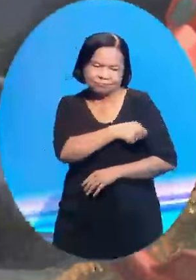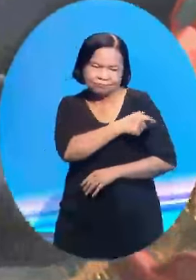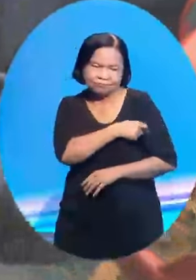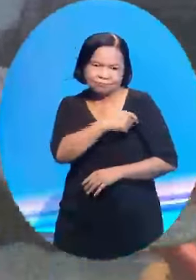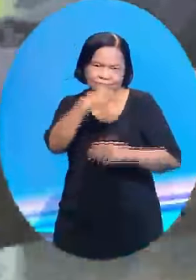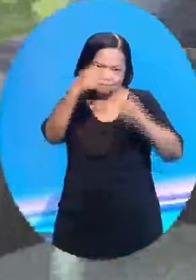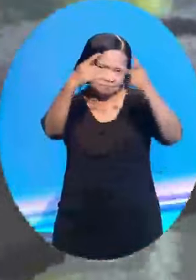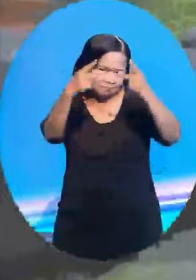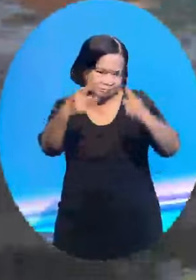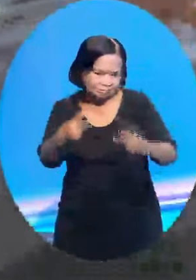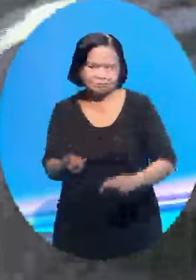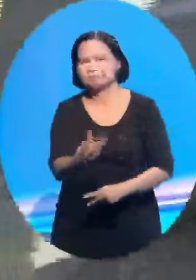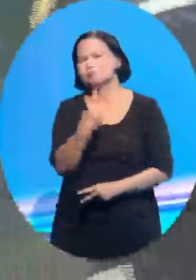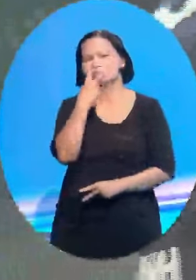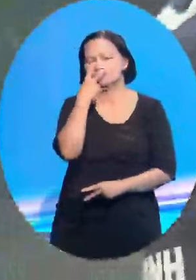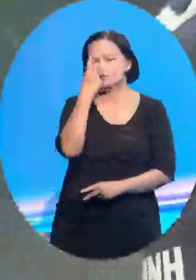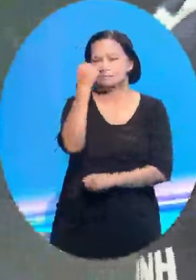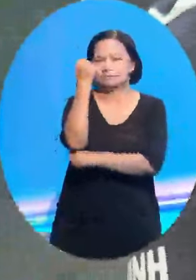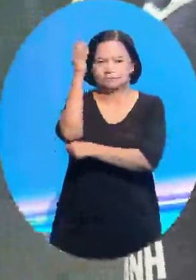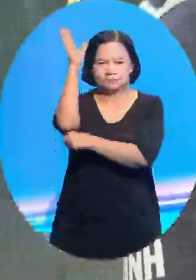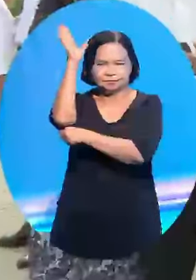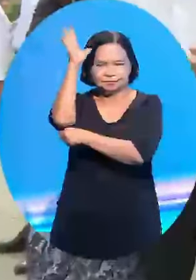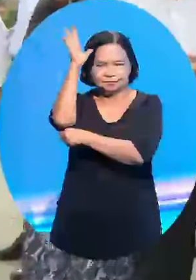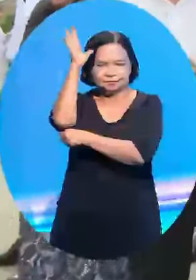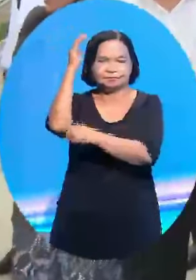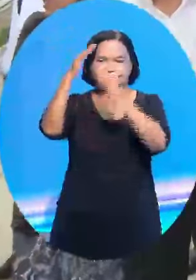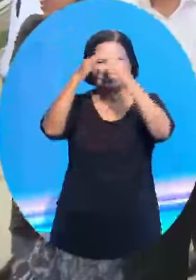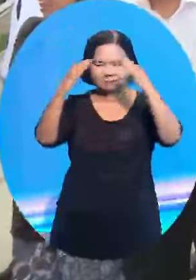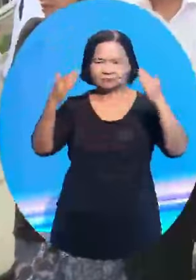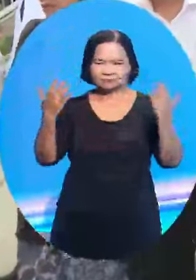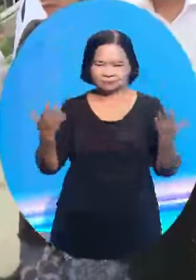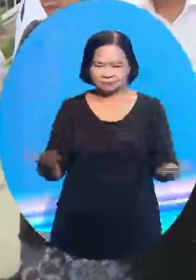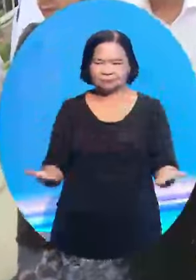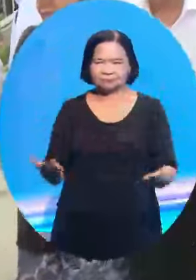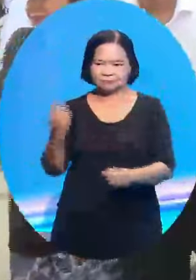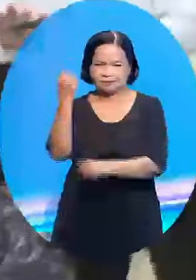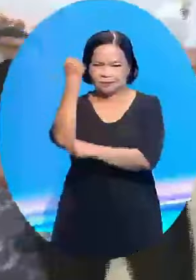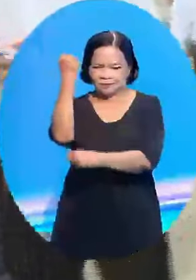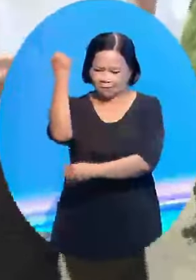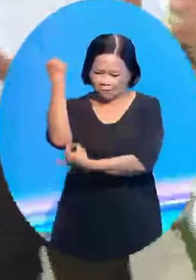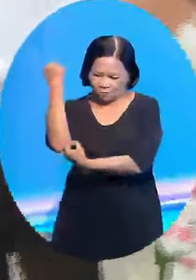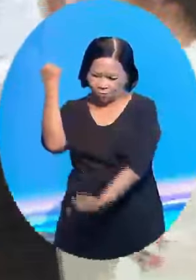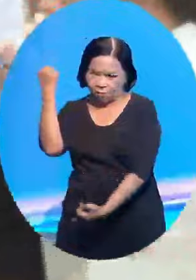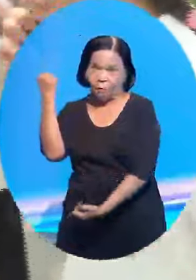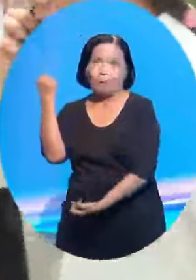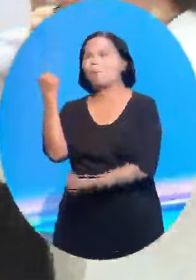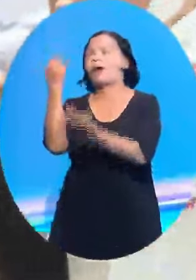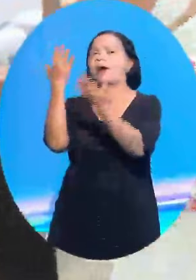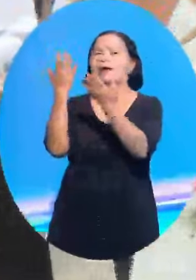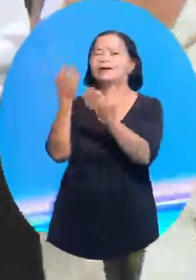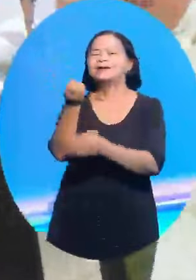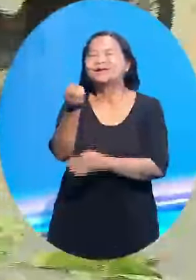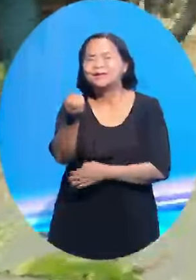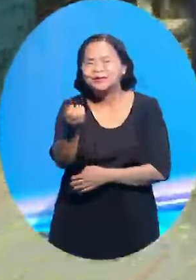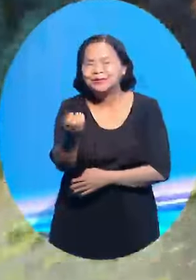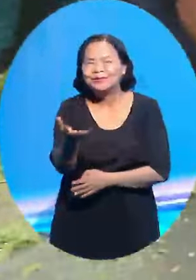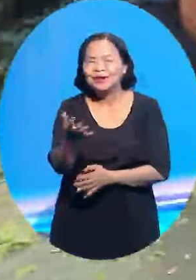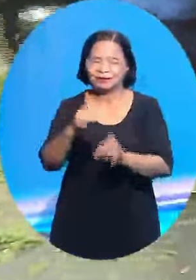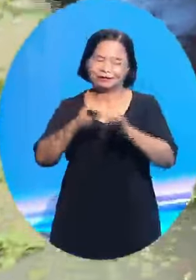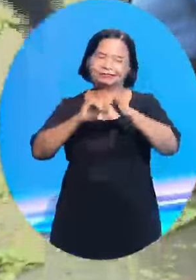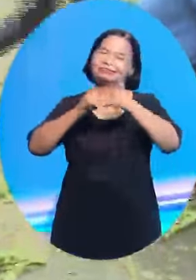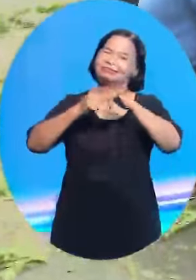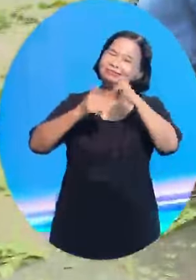toán để kiểm tra toàn bộ cây xanh trong trường. Từ đó đến nay, cây bị bật gốc vẫn phát triển bình thường và ra hoa. Khi xảy ra